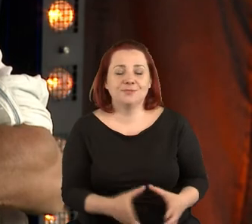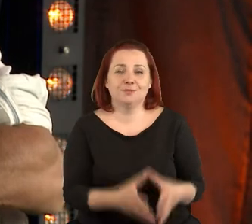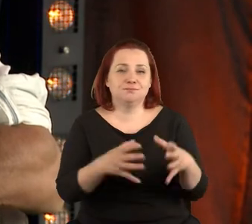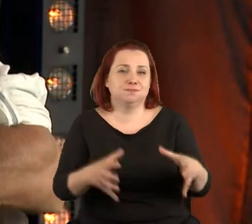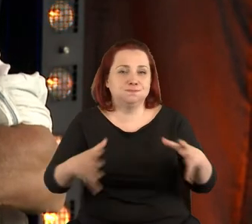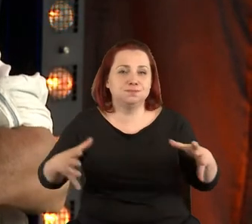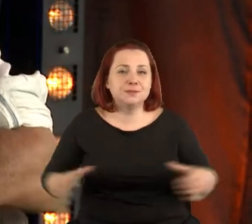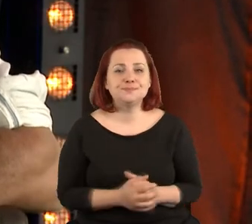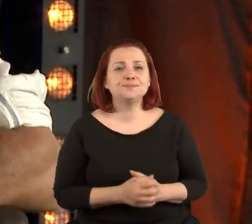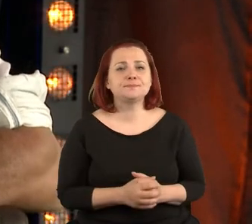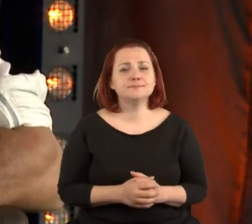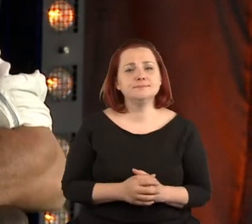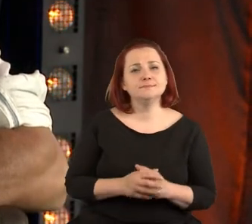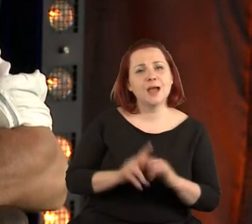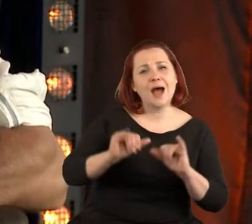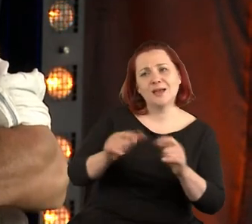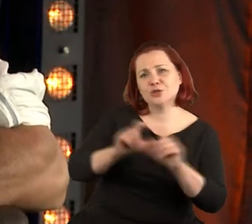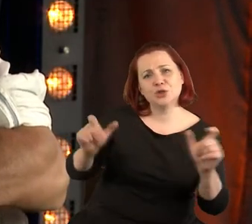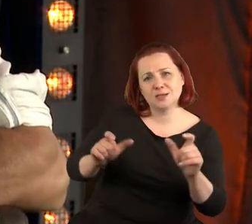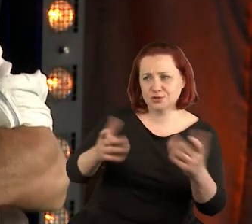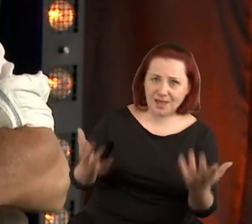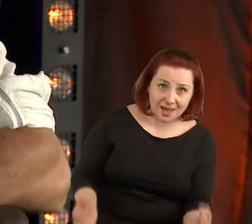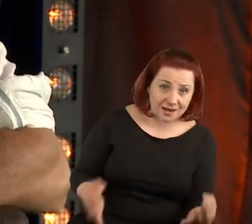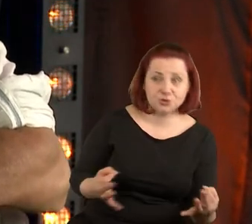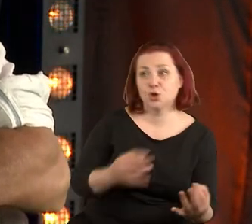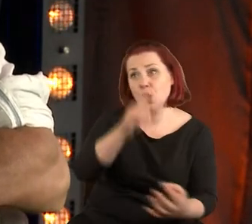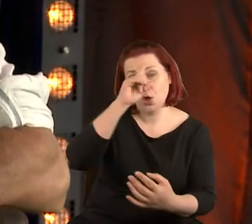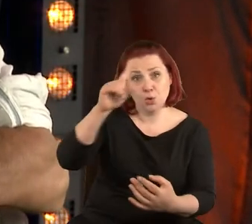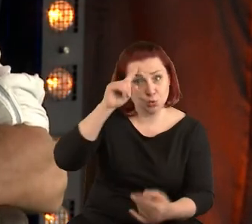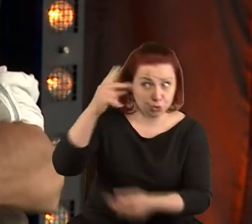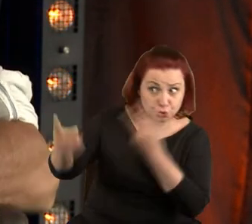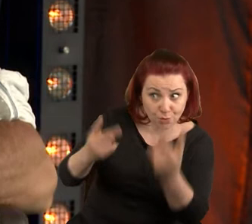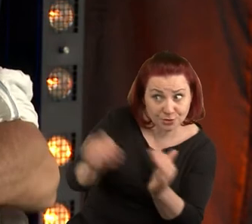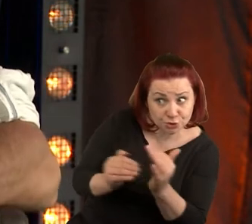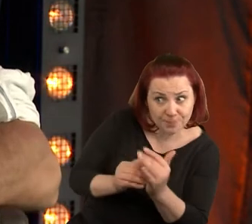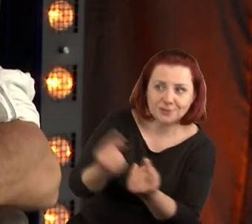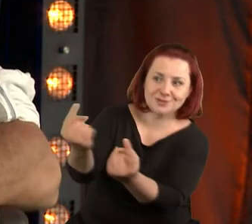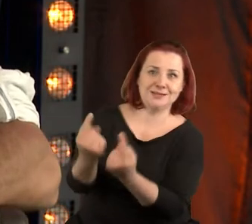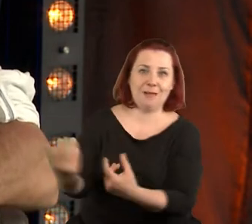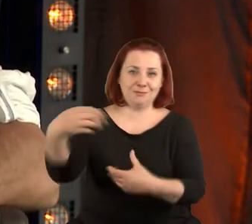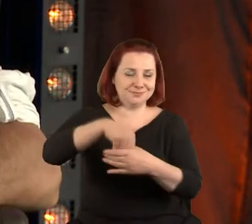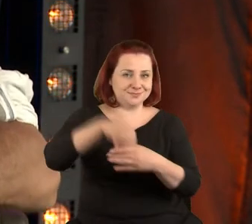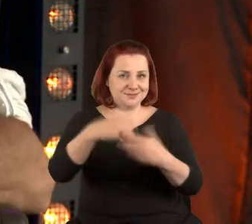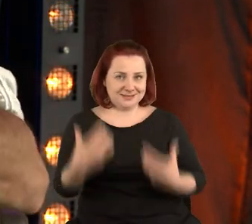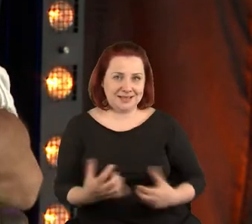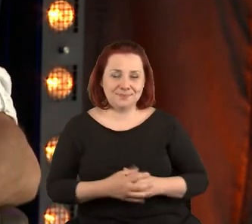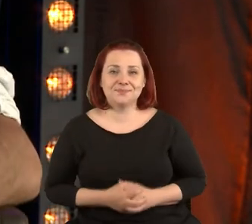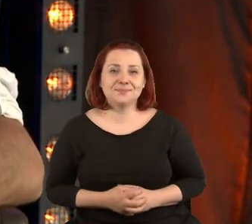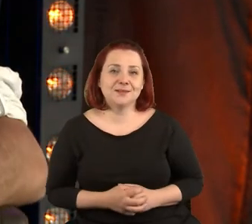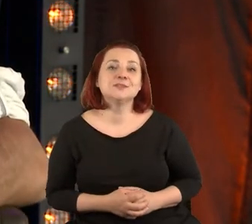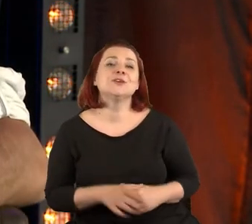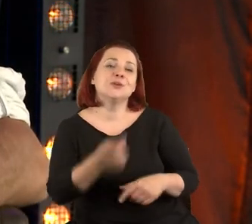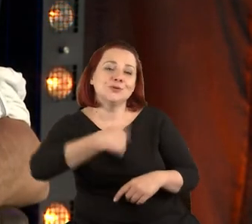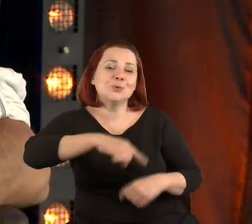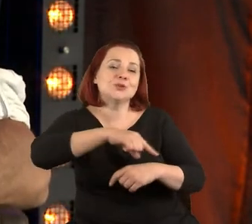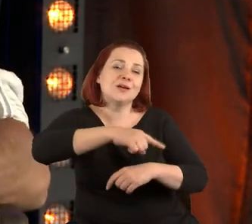rozrasta. I... A jakie to są czasy? Szukacie ludzi, czy ludzie sami przychodzą? Powiem, że to teraz stało się taką, jakby ta maszynka ruszyła,